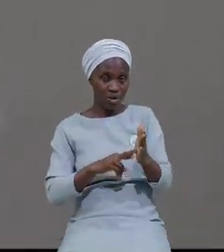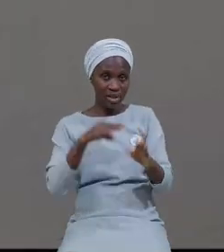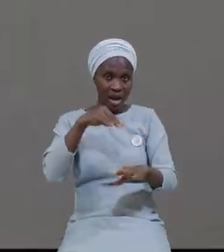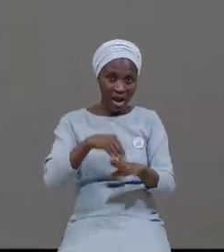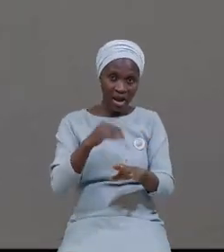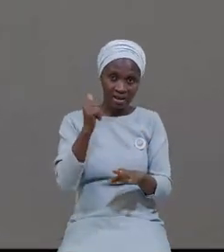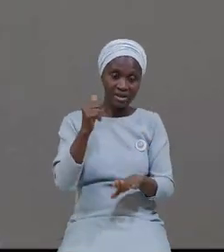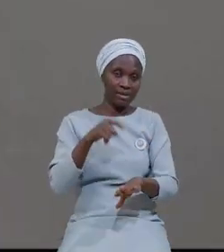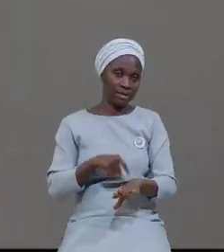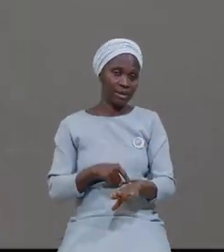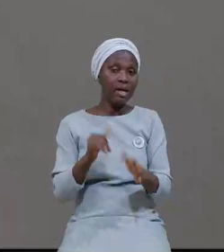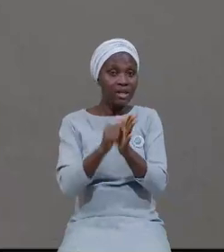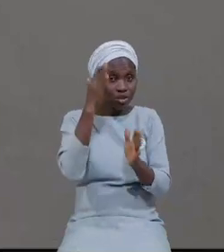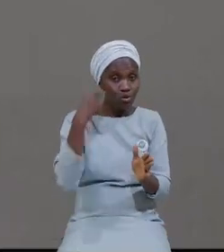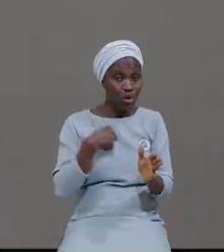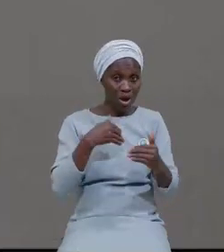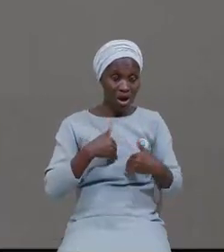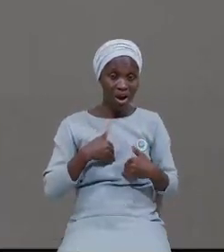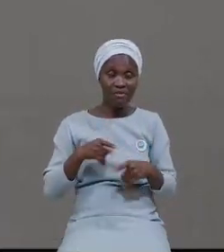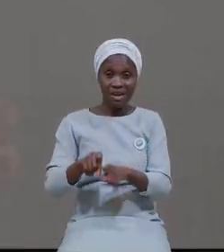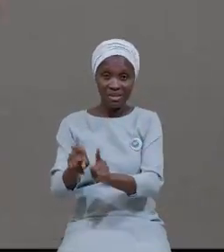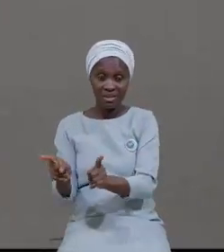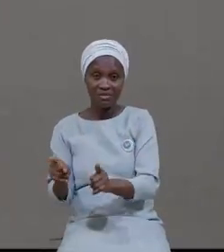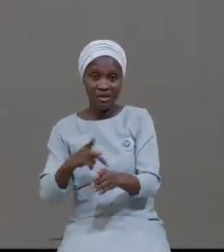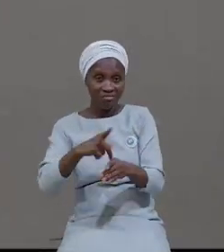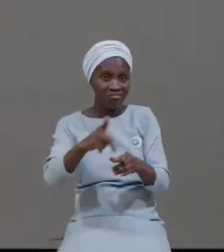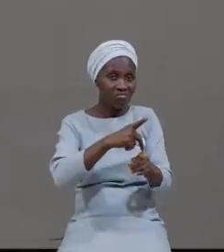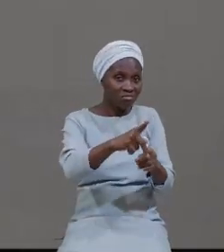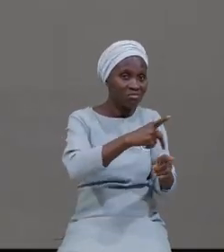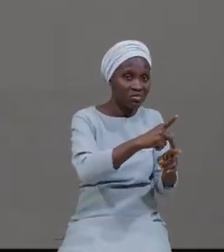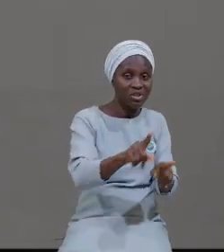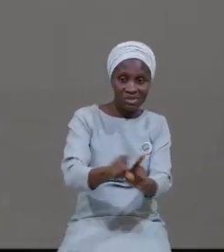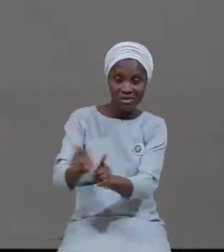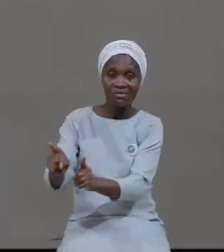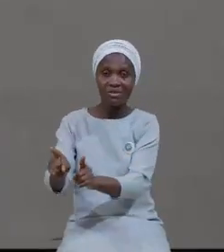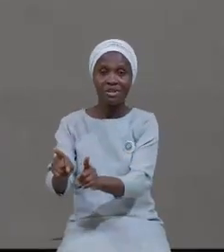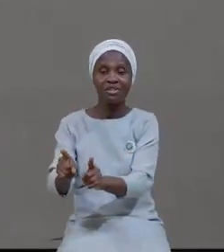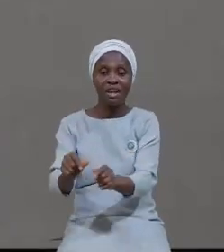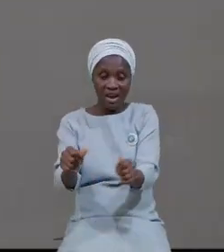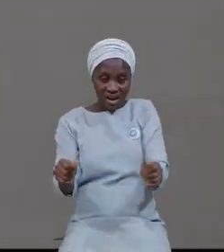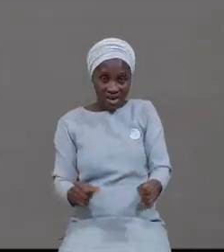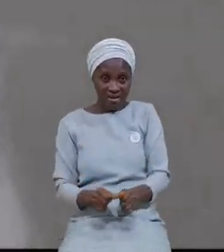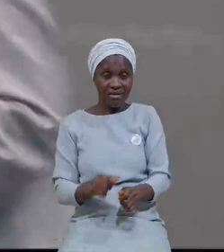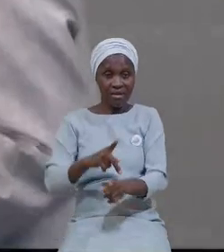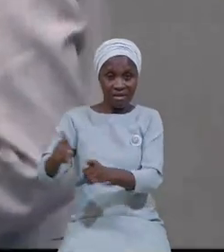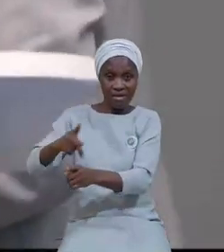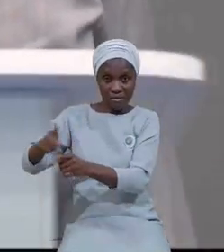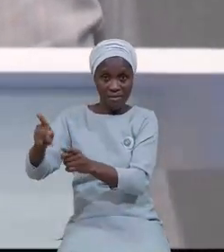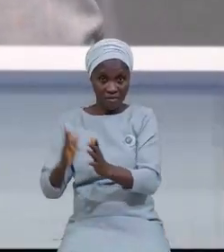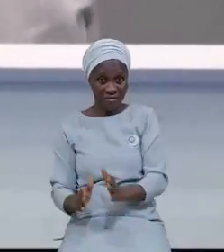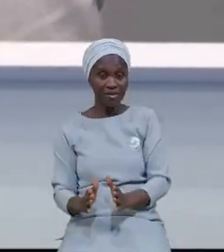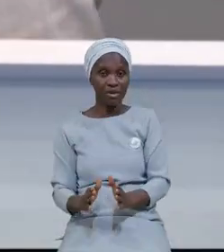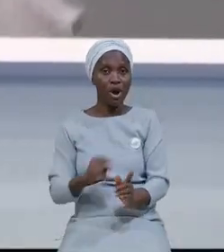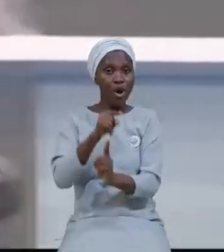moment et c'est pourquoi nous avons des spécialistes là-bas des spécialistes par là et des spécialistes par là et